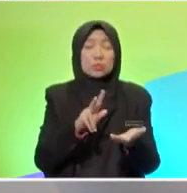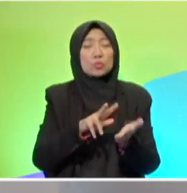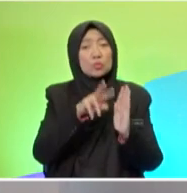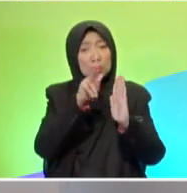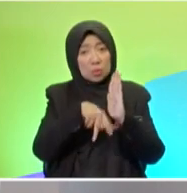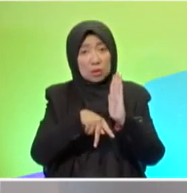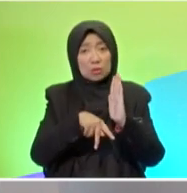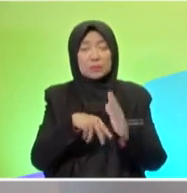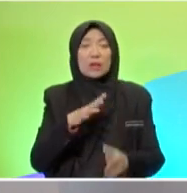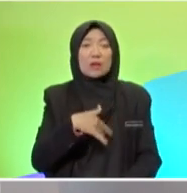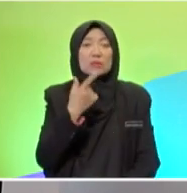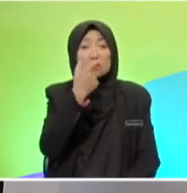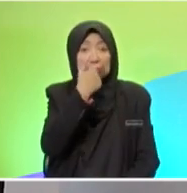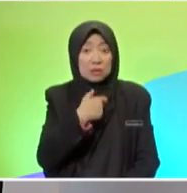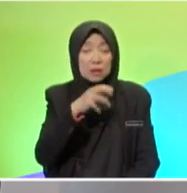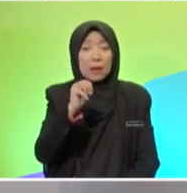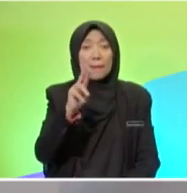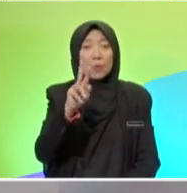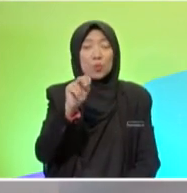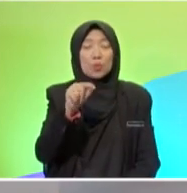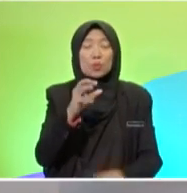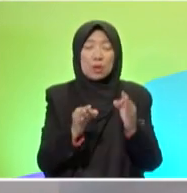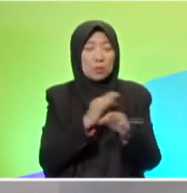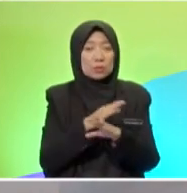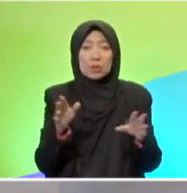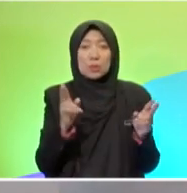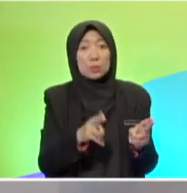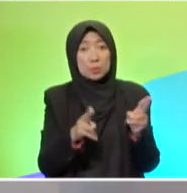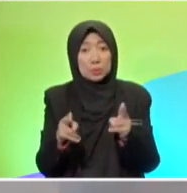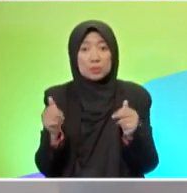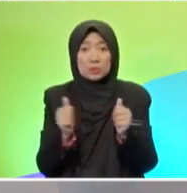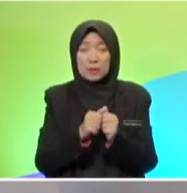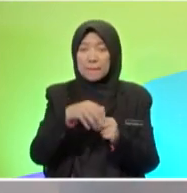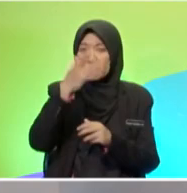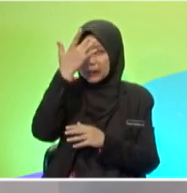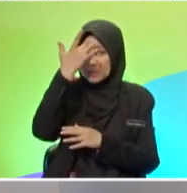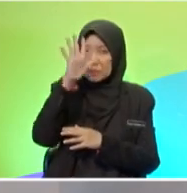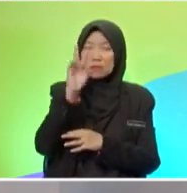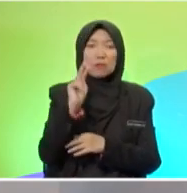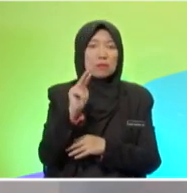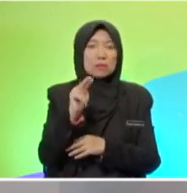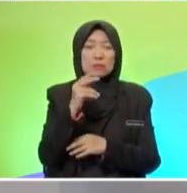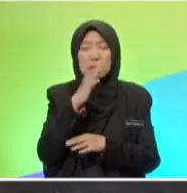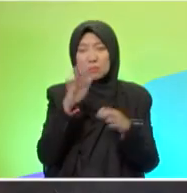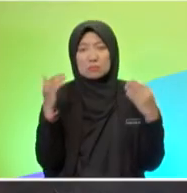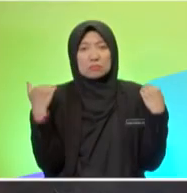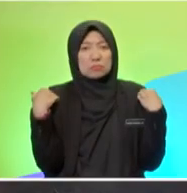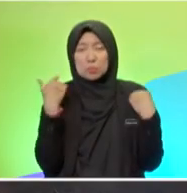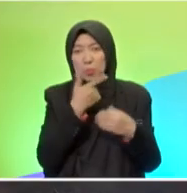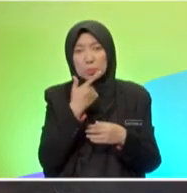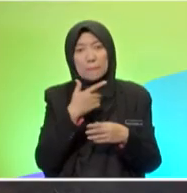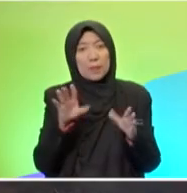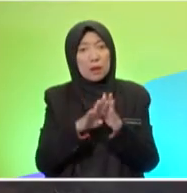dan dia berhasil sedih beras semurung karena tidak diurus dengan bijak boleh menyebabkan perkara yang kita tanam jadi